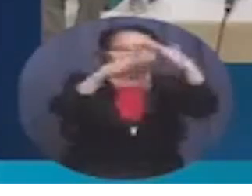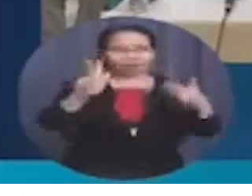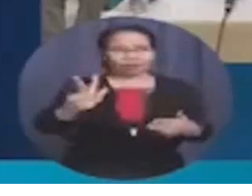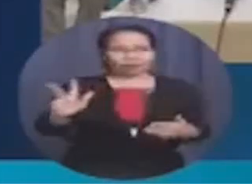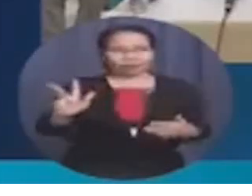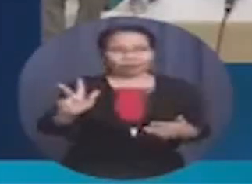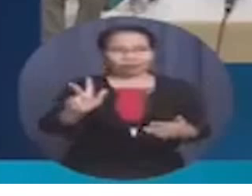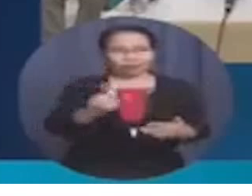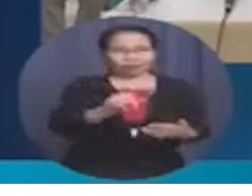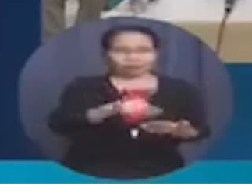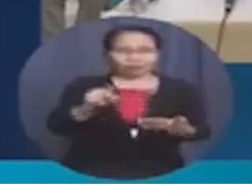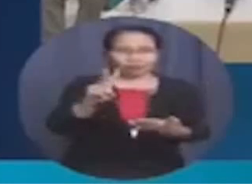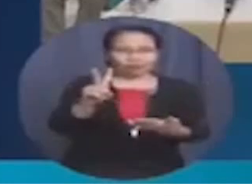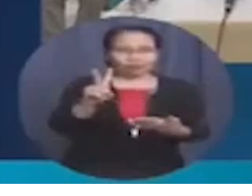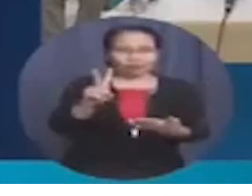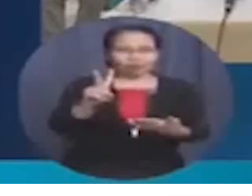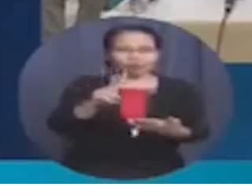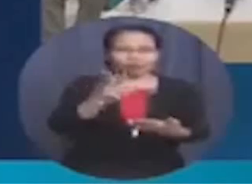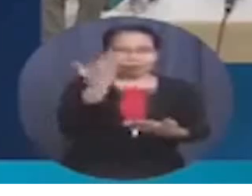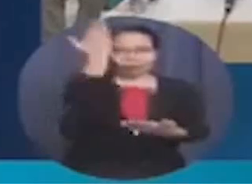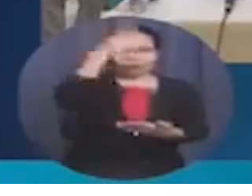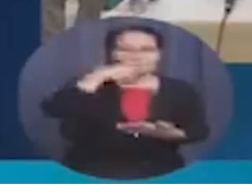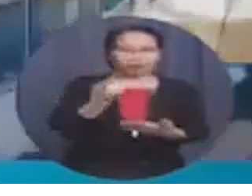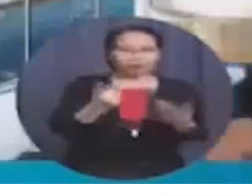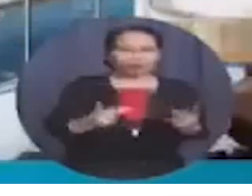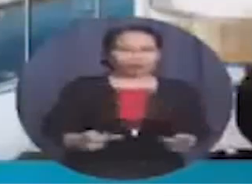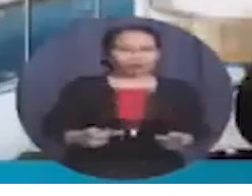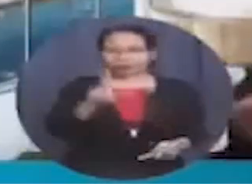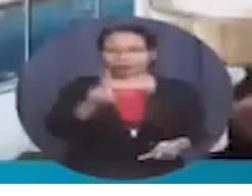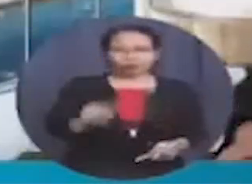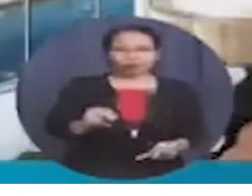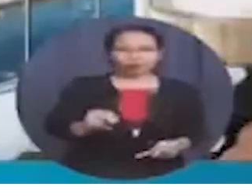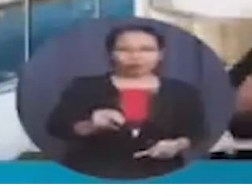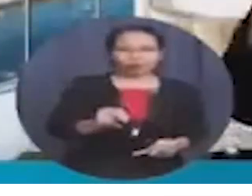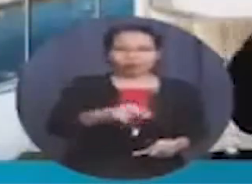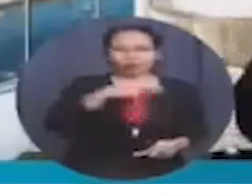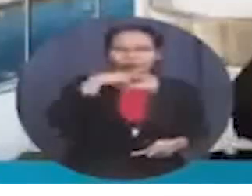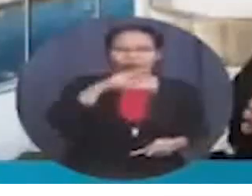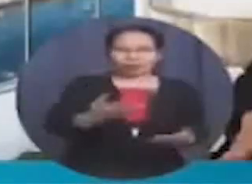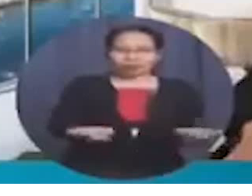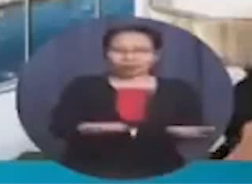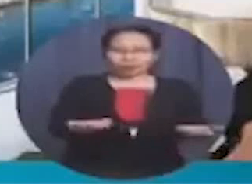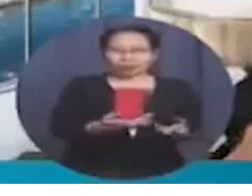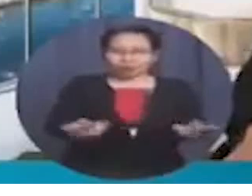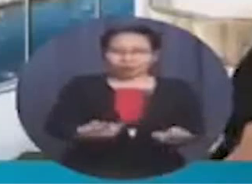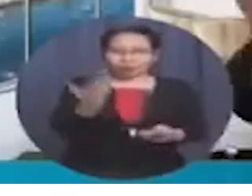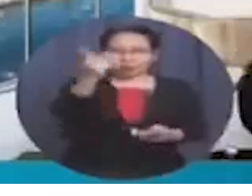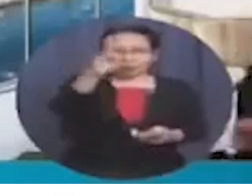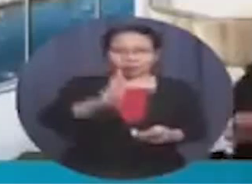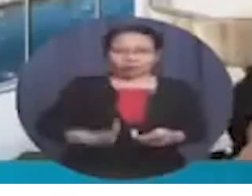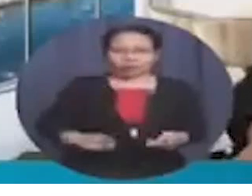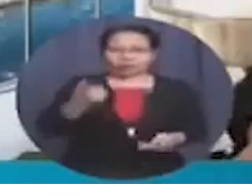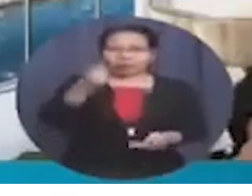53:2. Hindi siya kahit saan nandun. He is not omnipresent. No. Hindi kahit saan nandun siya.